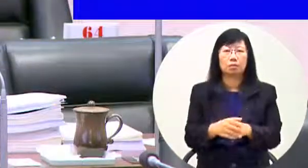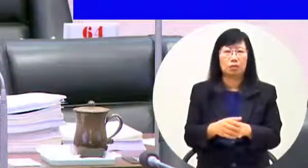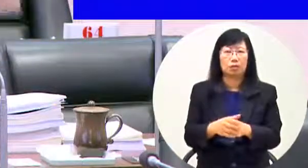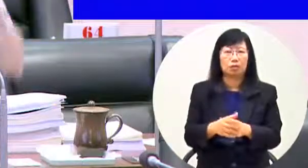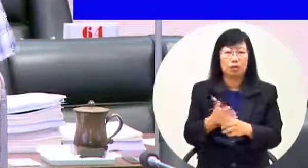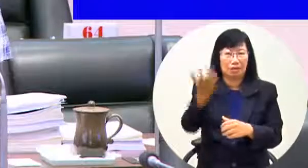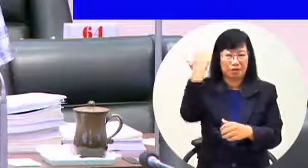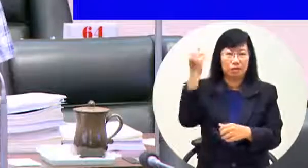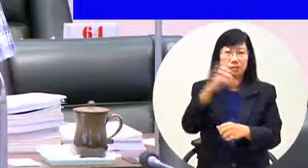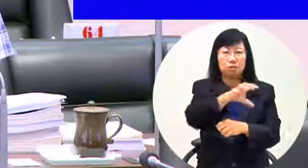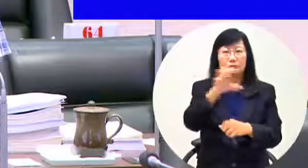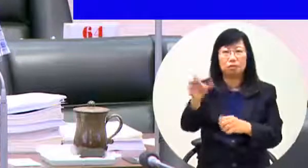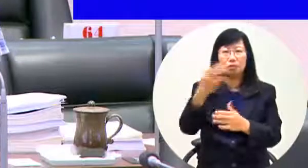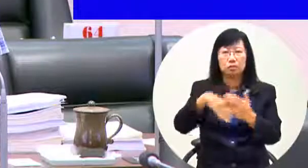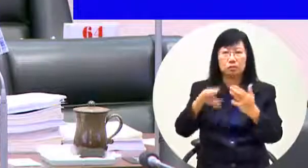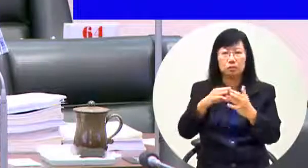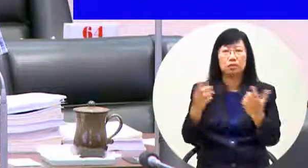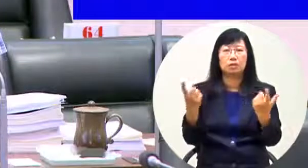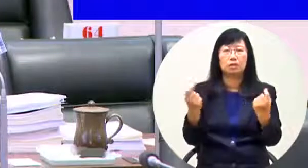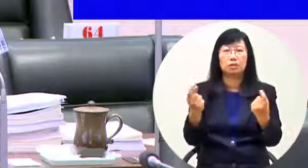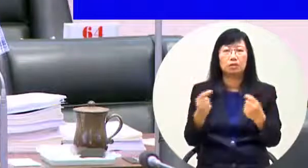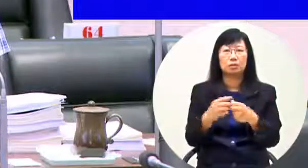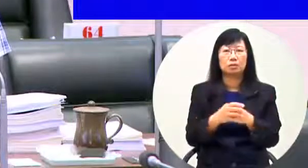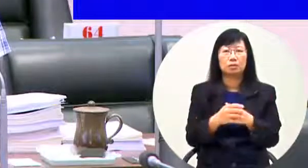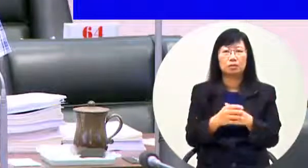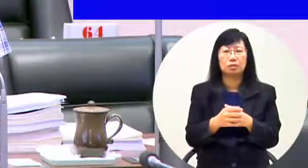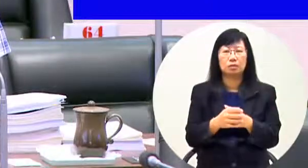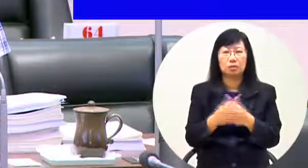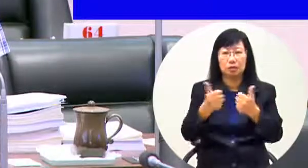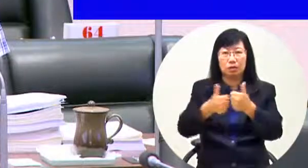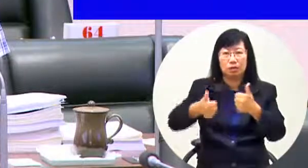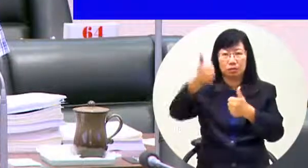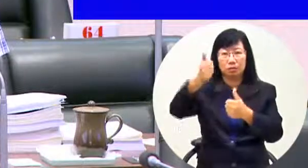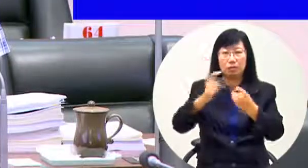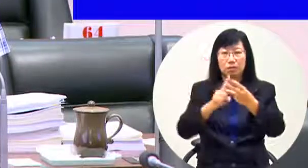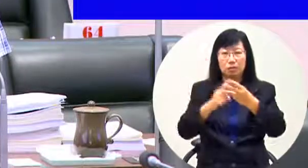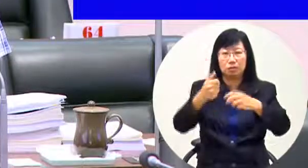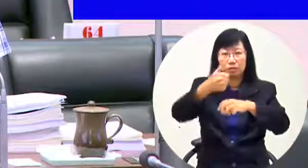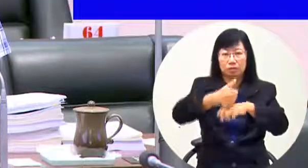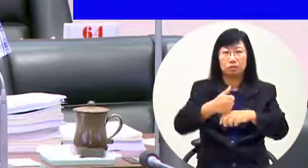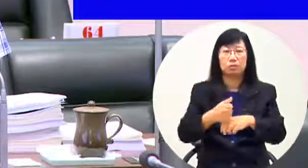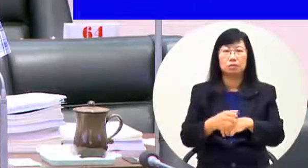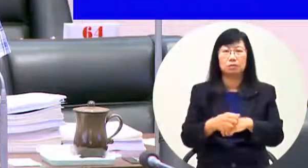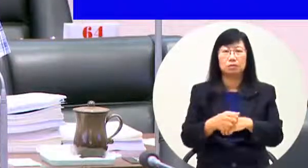如我们议长主席哈，他们的学校